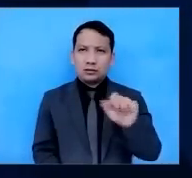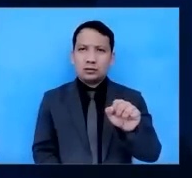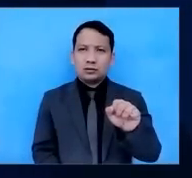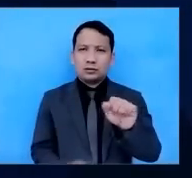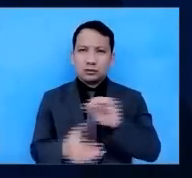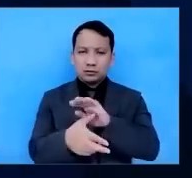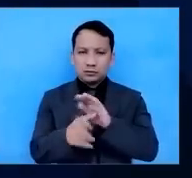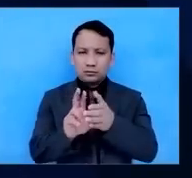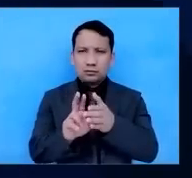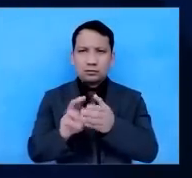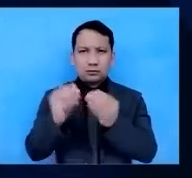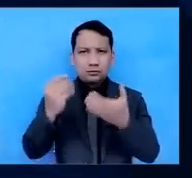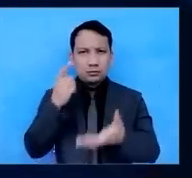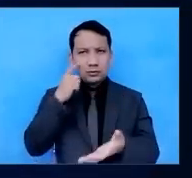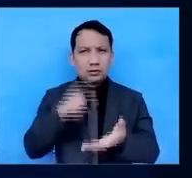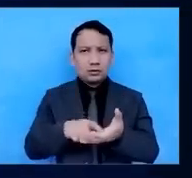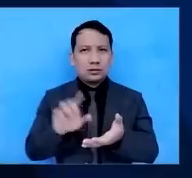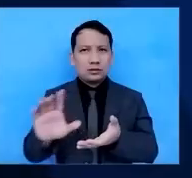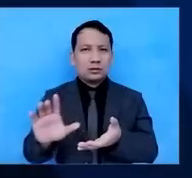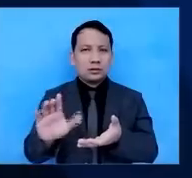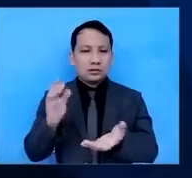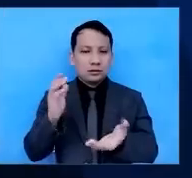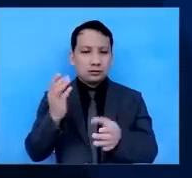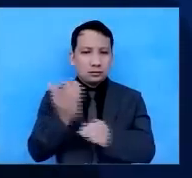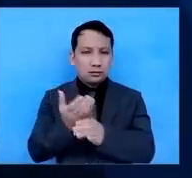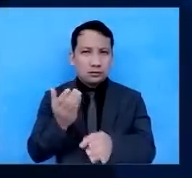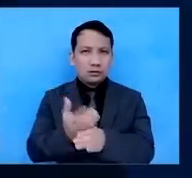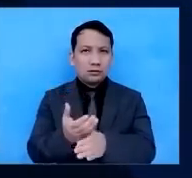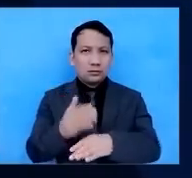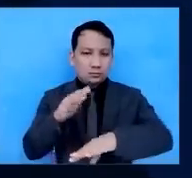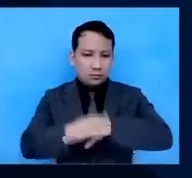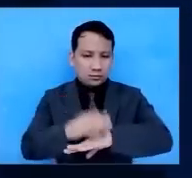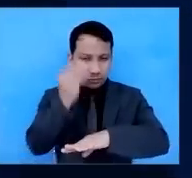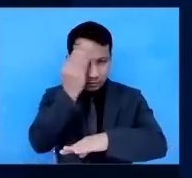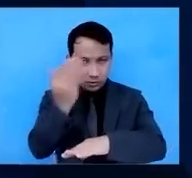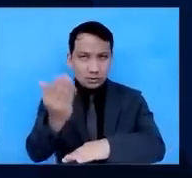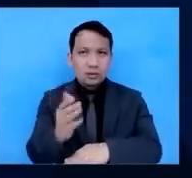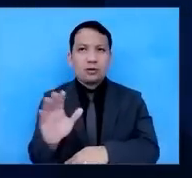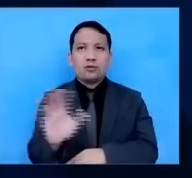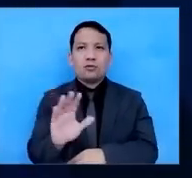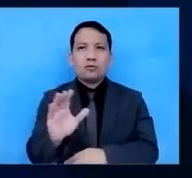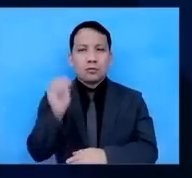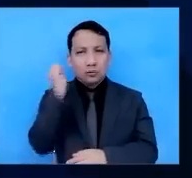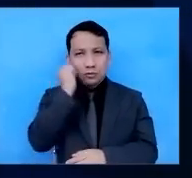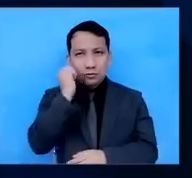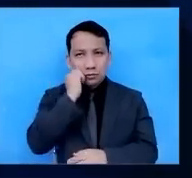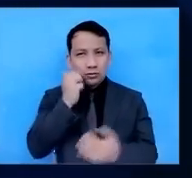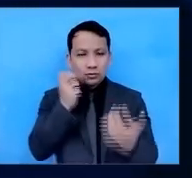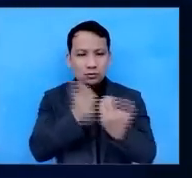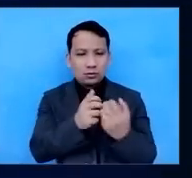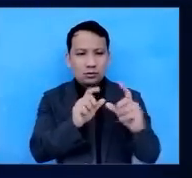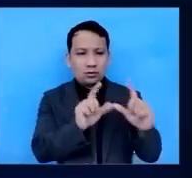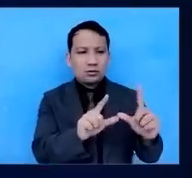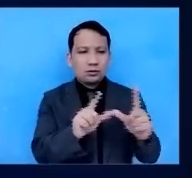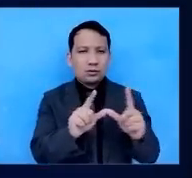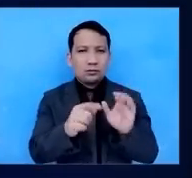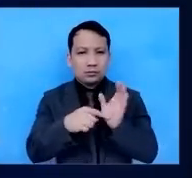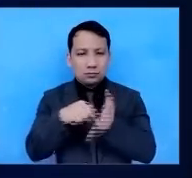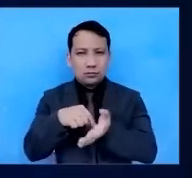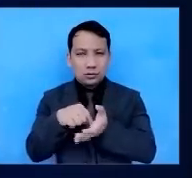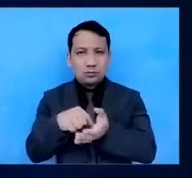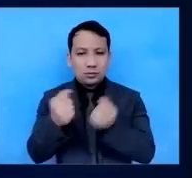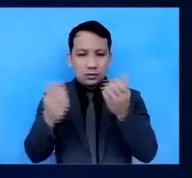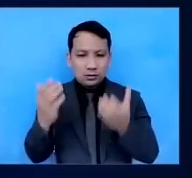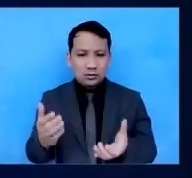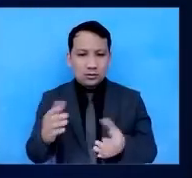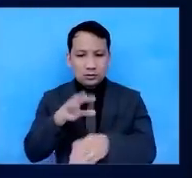hindi nakarehistro sa kanilang nasabing sasakyan. Pinaalala na rin nila sa mga pasahero na laging tiyaking tugma ang plaka, modelo at driver na sasakyan sa